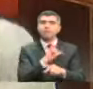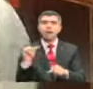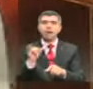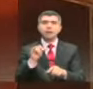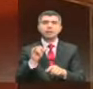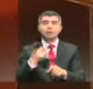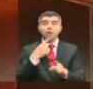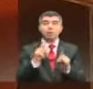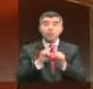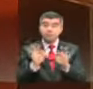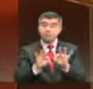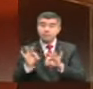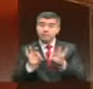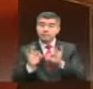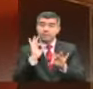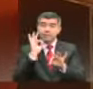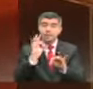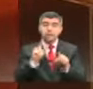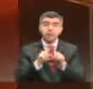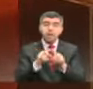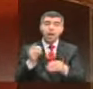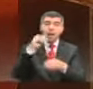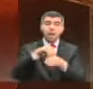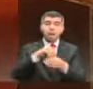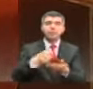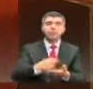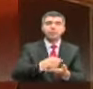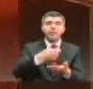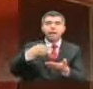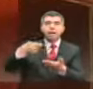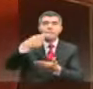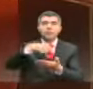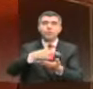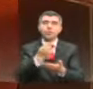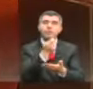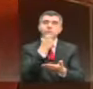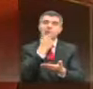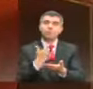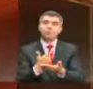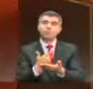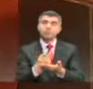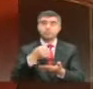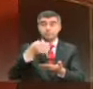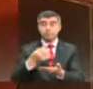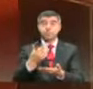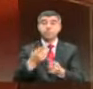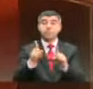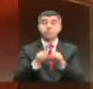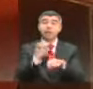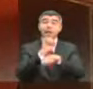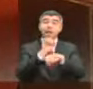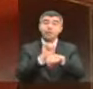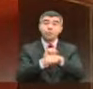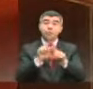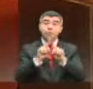تدبير القطاع وبين إنتاج العلاجات. فما يمكنش واحد الهيئة تدبر القطاع بحال لاكنوبس وتكون